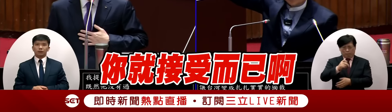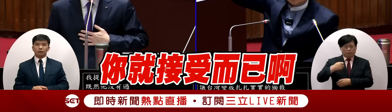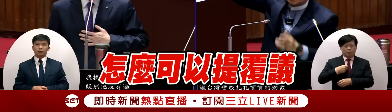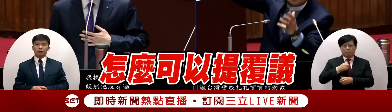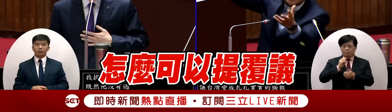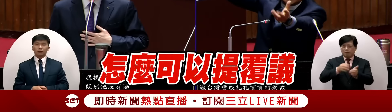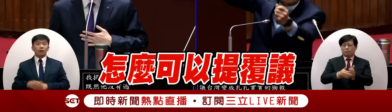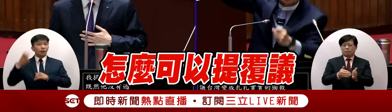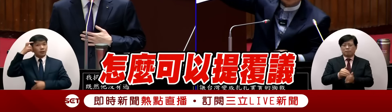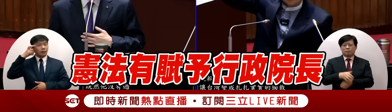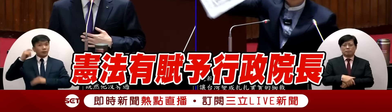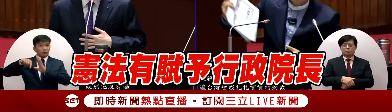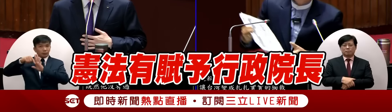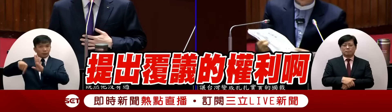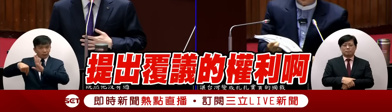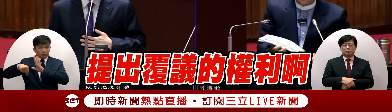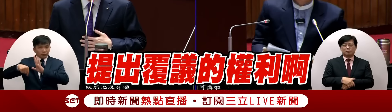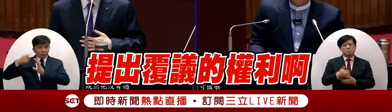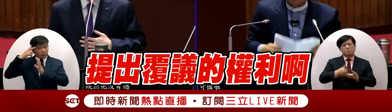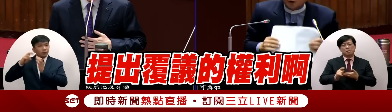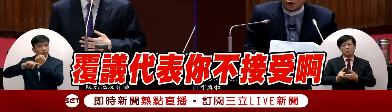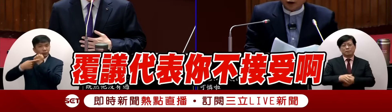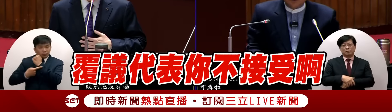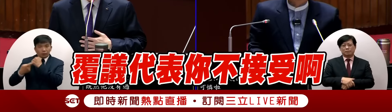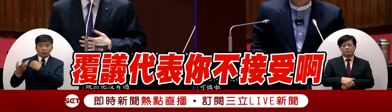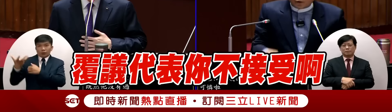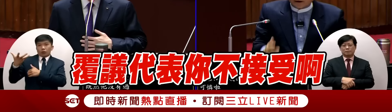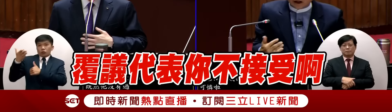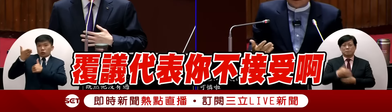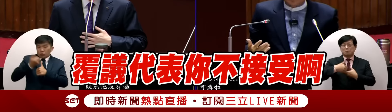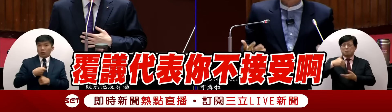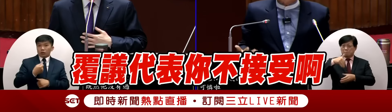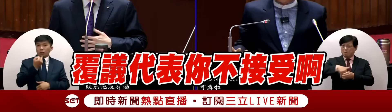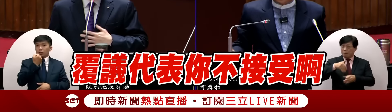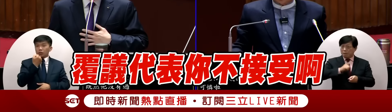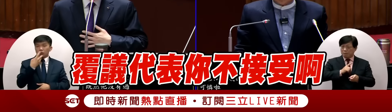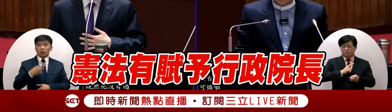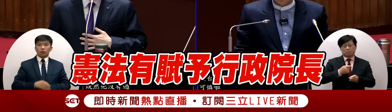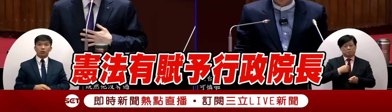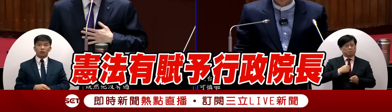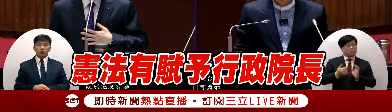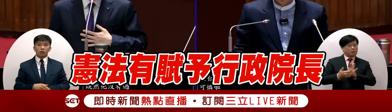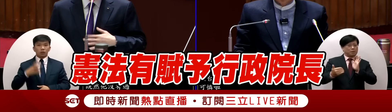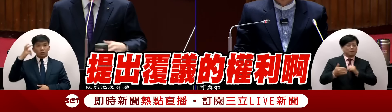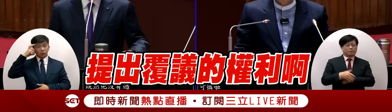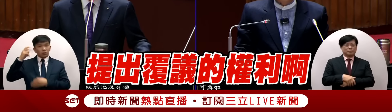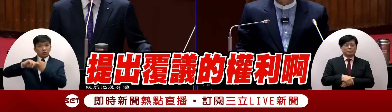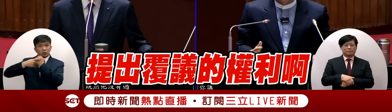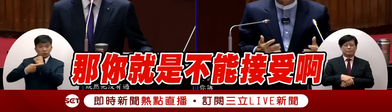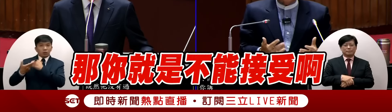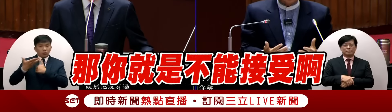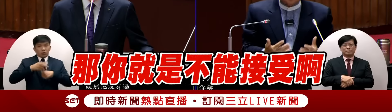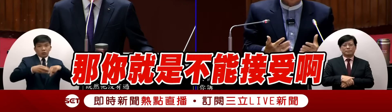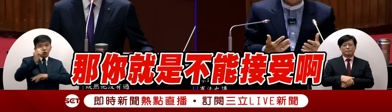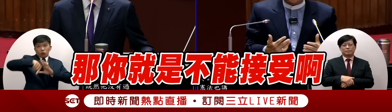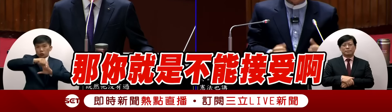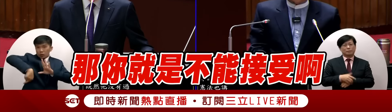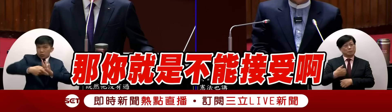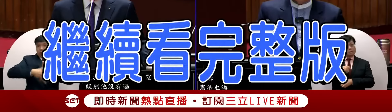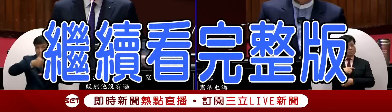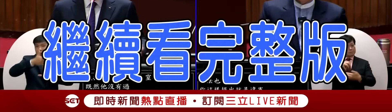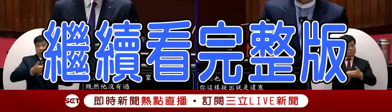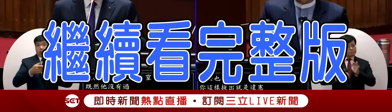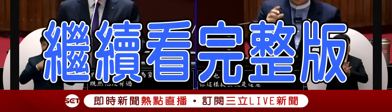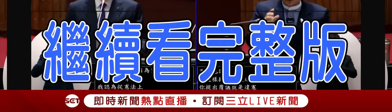而已啊。 宪法有赋予行政院长提出复议的权利啊。 复议代表你不接受啊。 宪法有赋予行政院长提出复议的权利 啊。不能接受